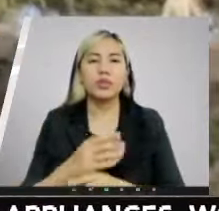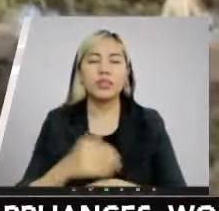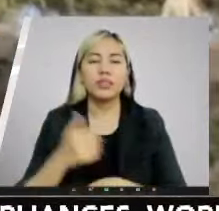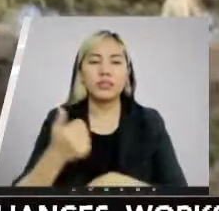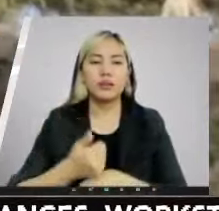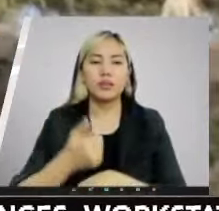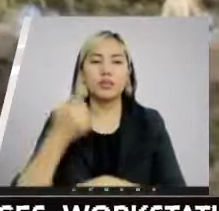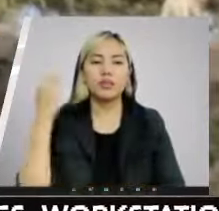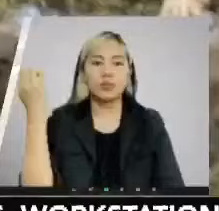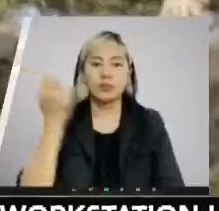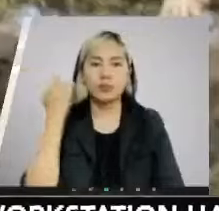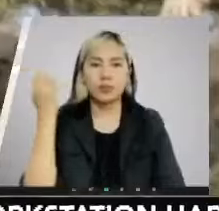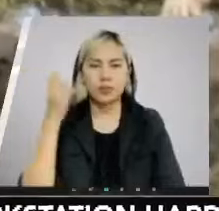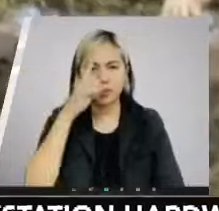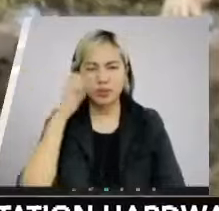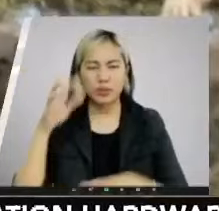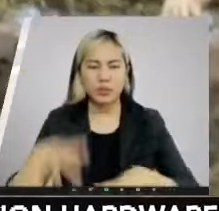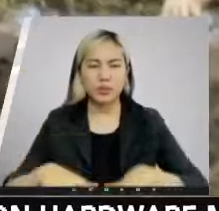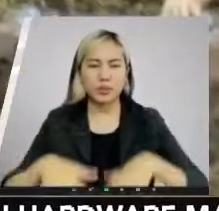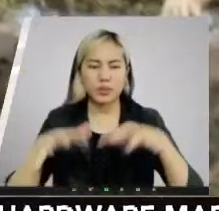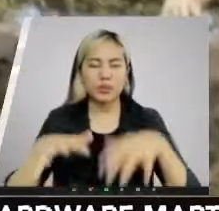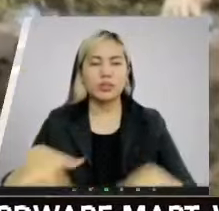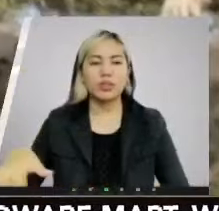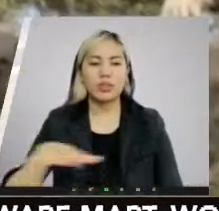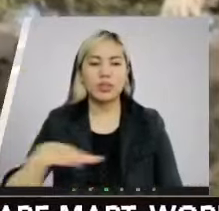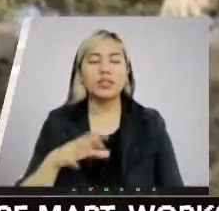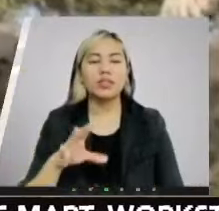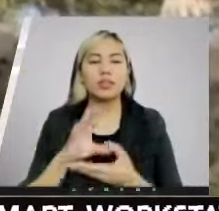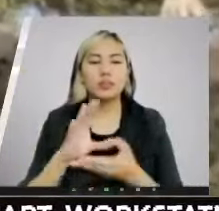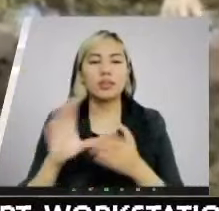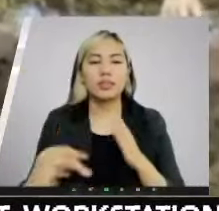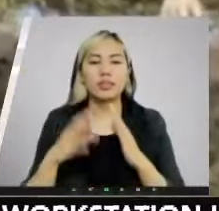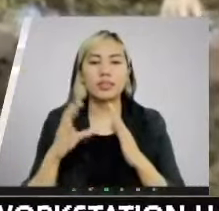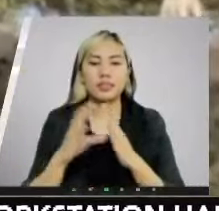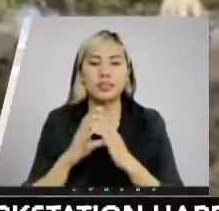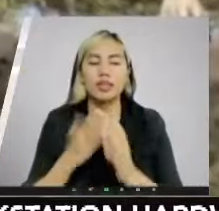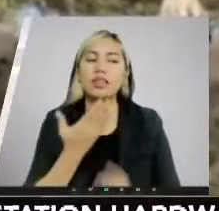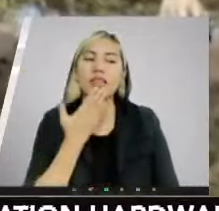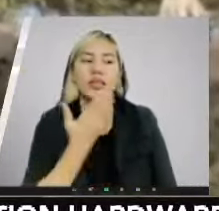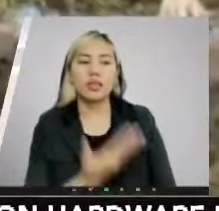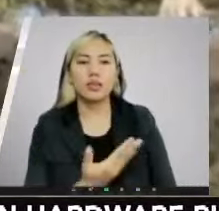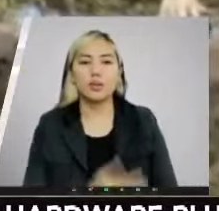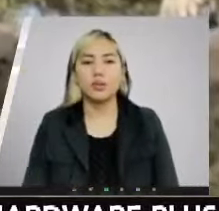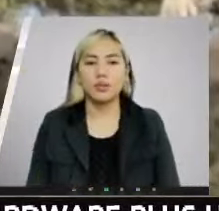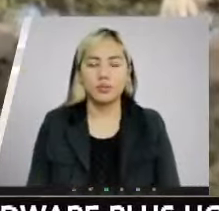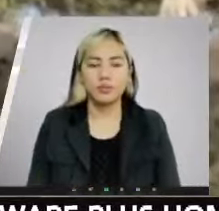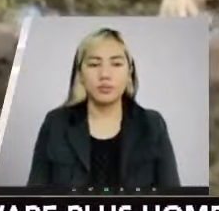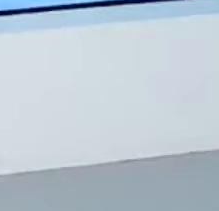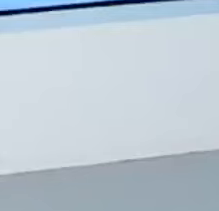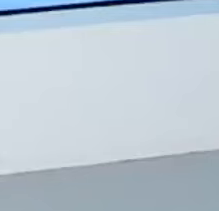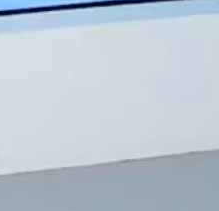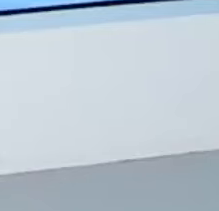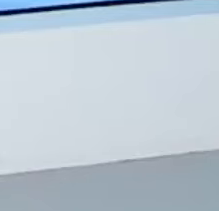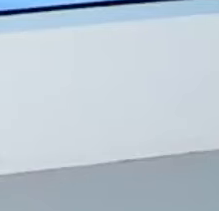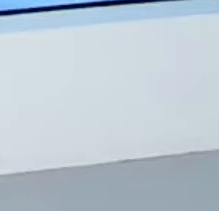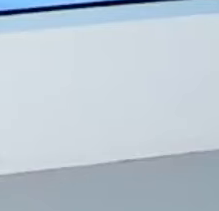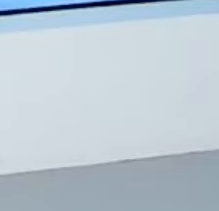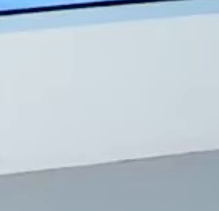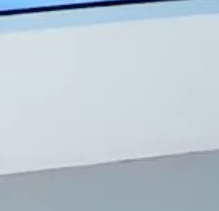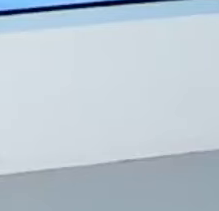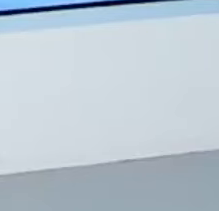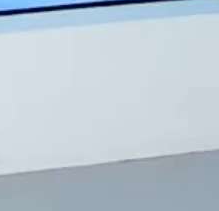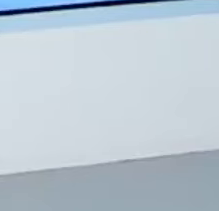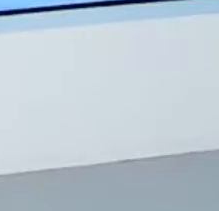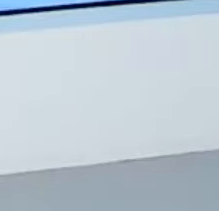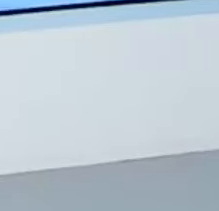pagbaha sa Zamboanga City. Rapi. Maraming salamat, Efren Mamak ng GMA Regional TV. Kapuso,